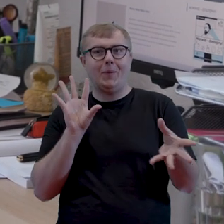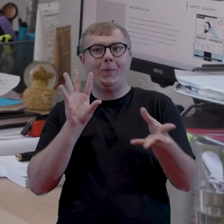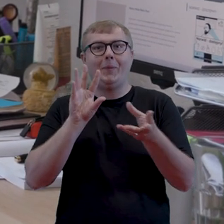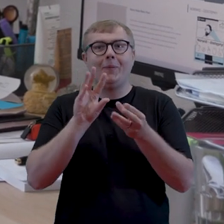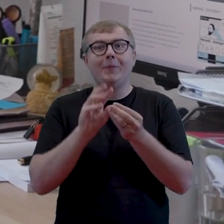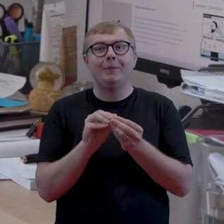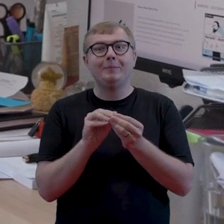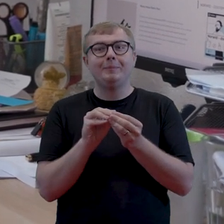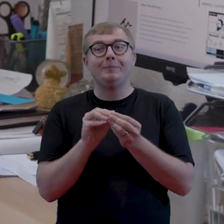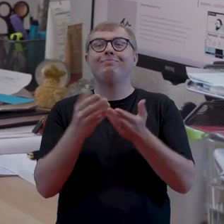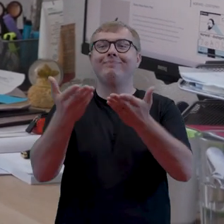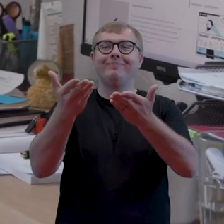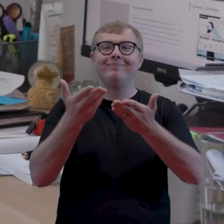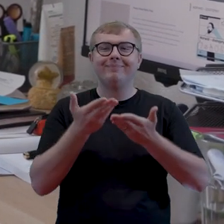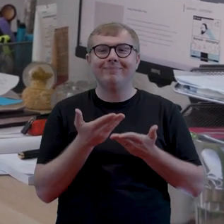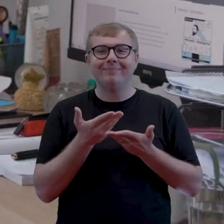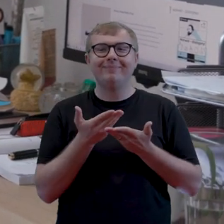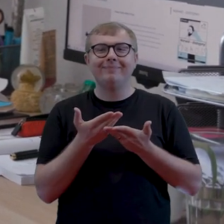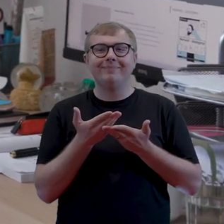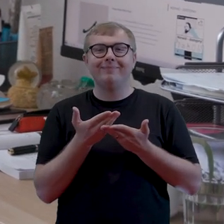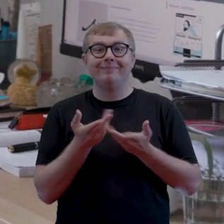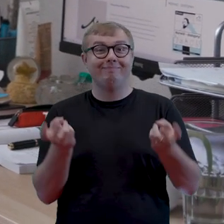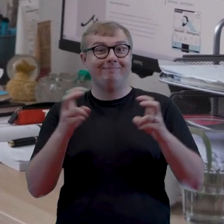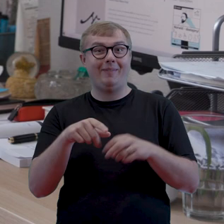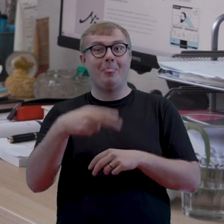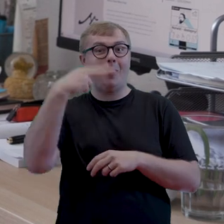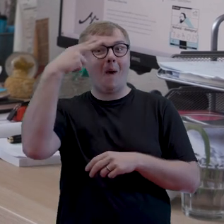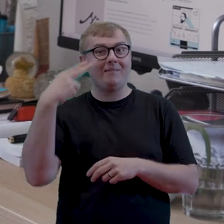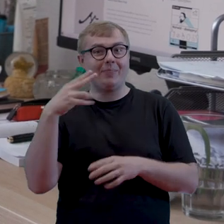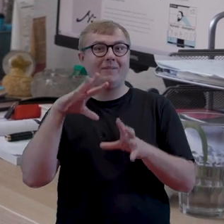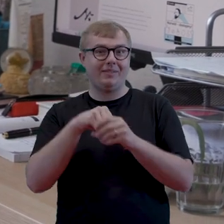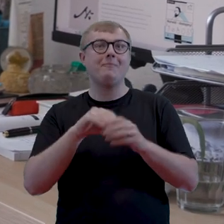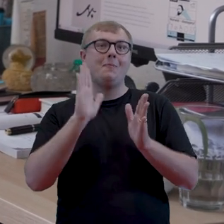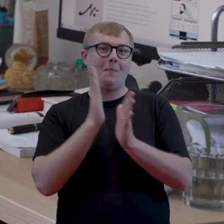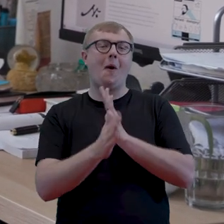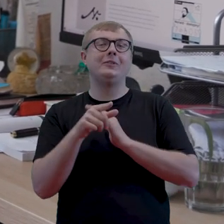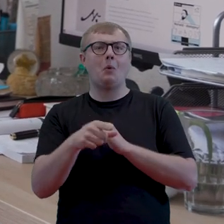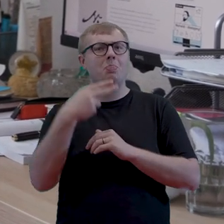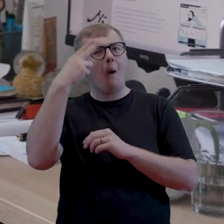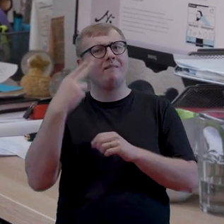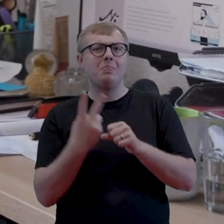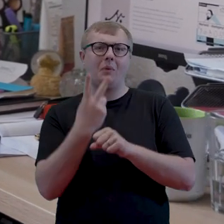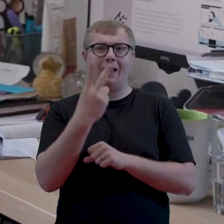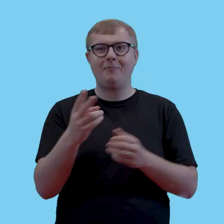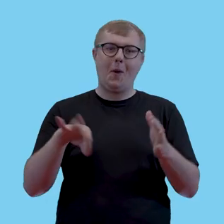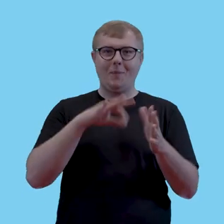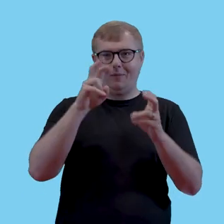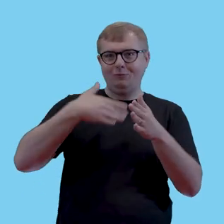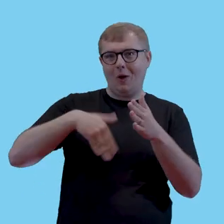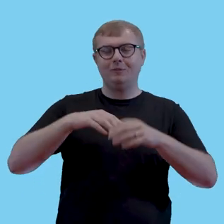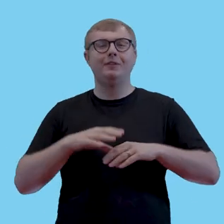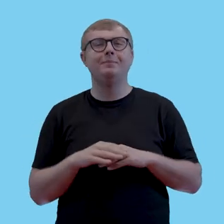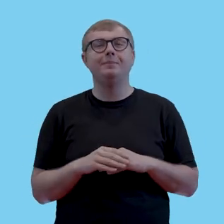projektu, to zapraszam was do takiego Making of Norwid, czyli Norwid dostępny od kuchni.